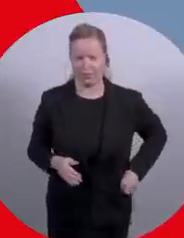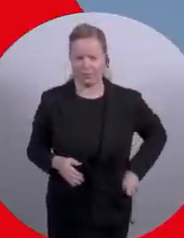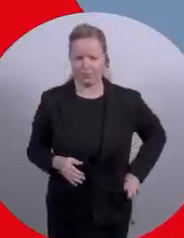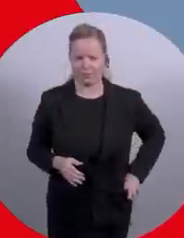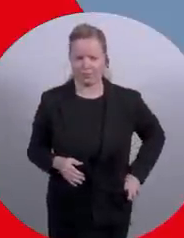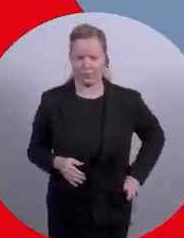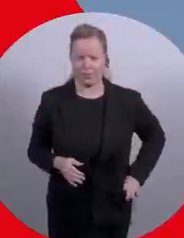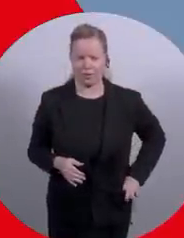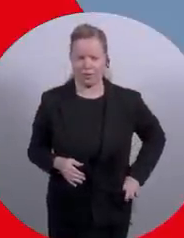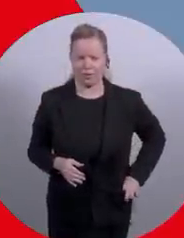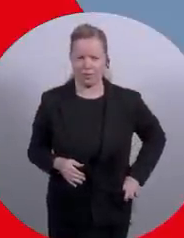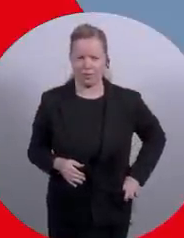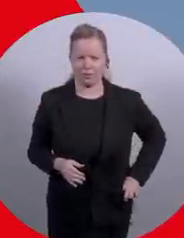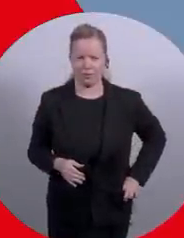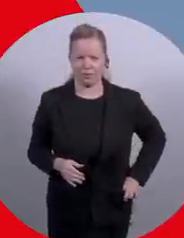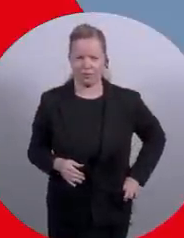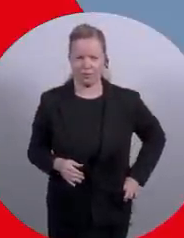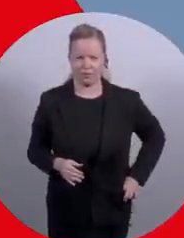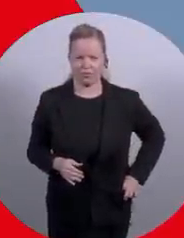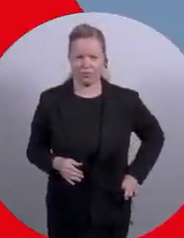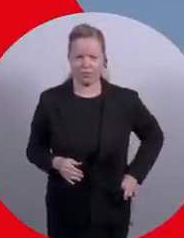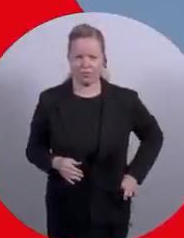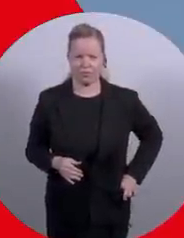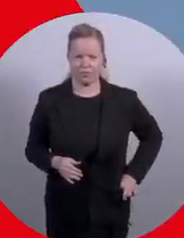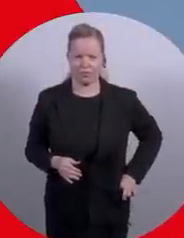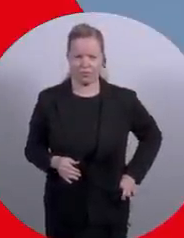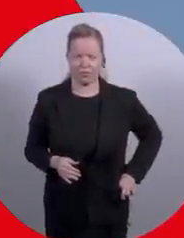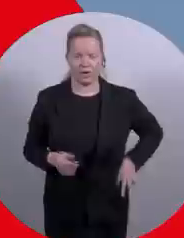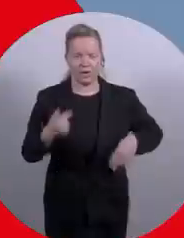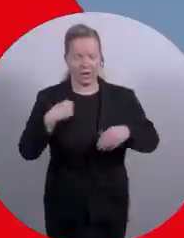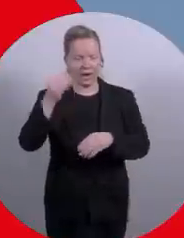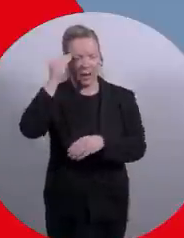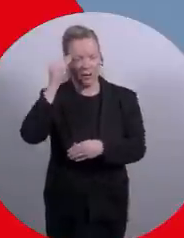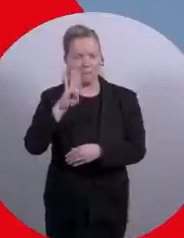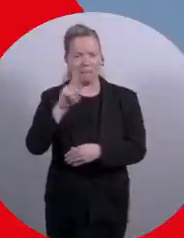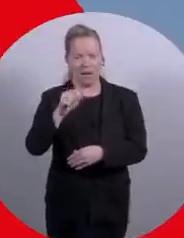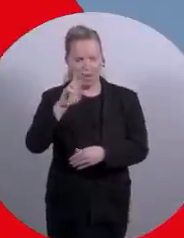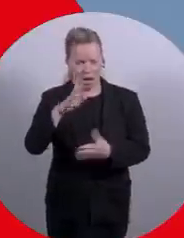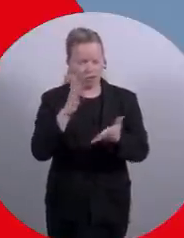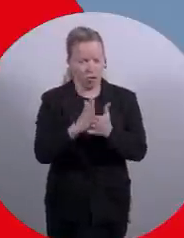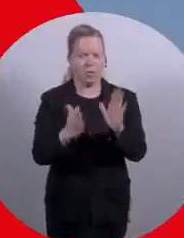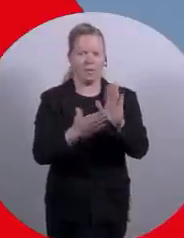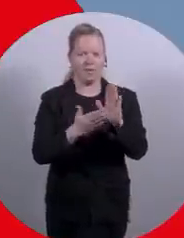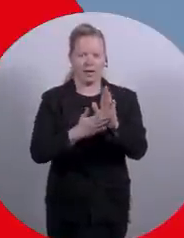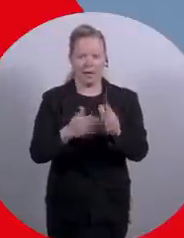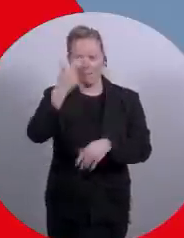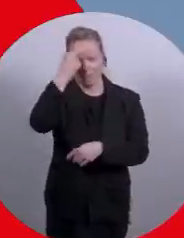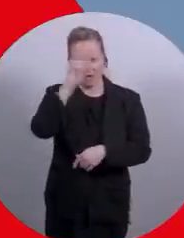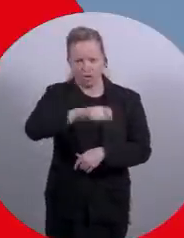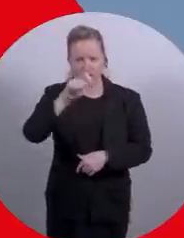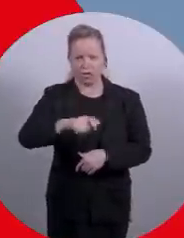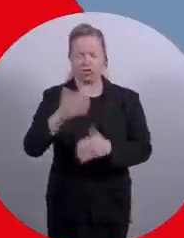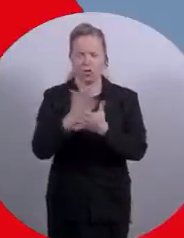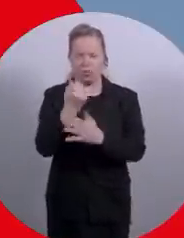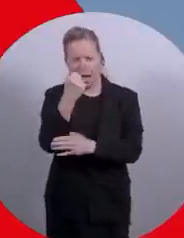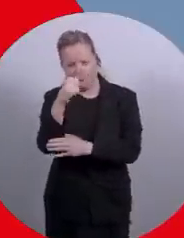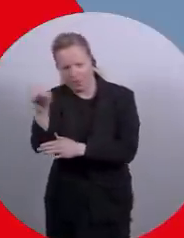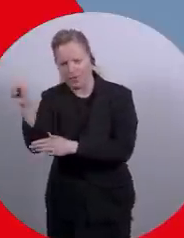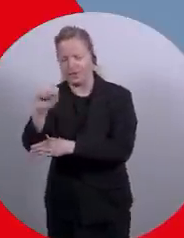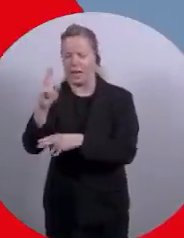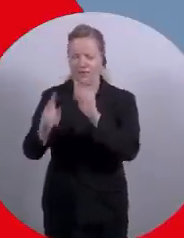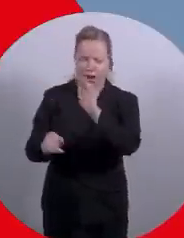an die Pablo hat bewiesen dass ein Menschen die sich schon von uns abgewendet haben wieder berühren kann und auch ganz neue Menschen für die